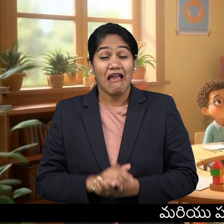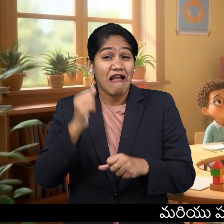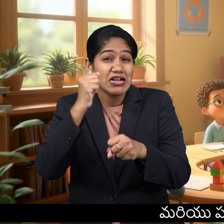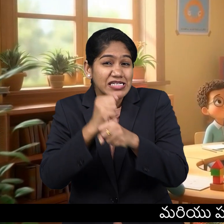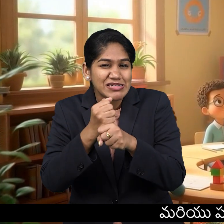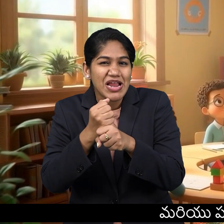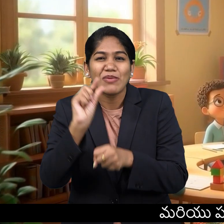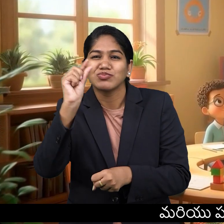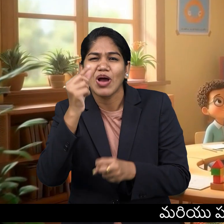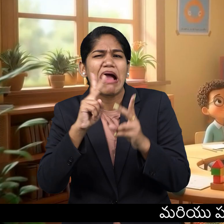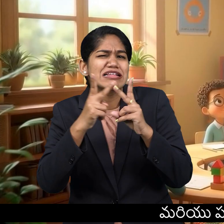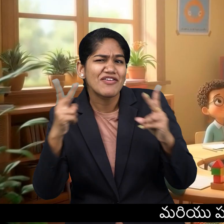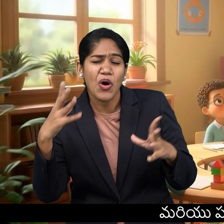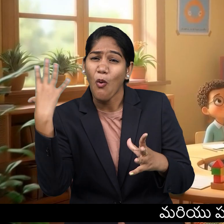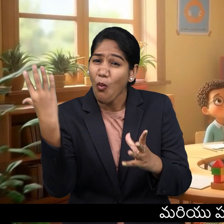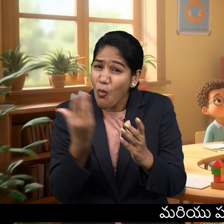మరియు పప్పు ధాన్యాలు